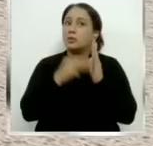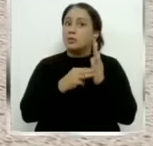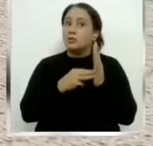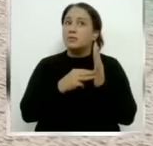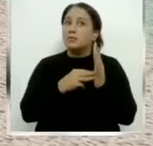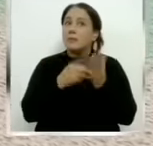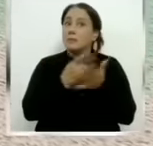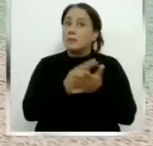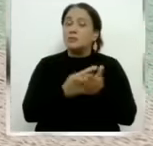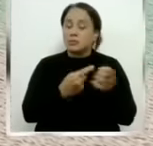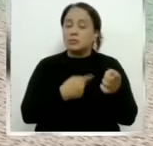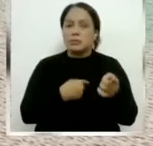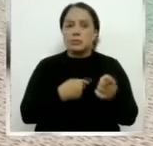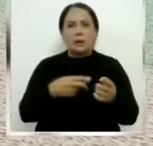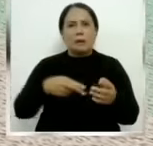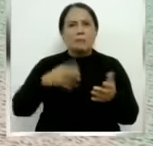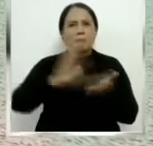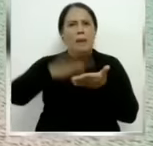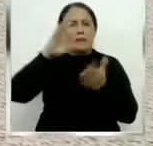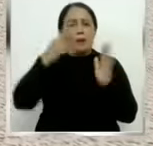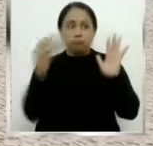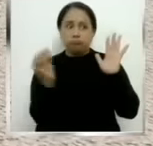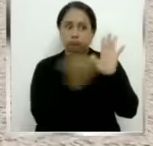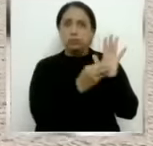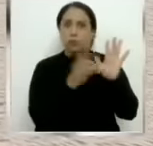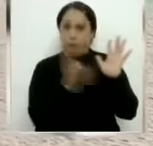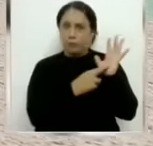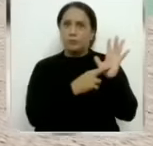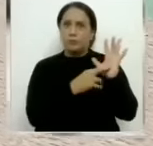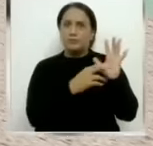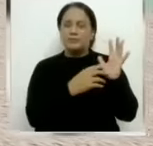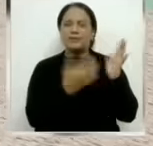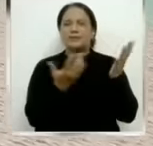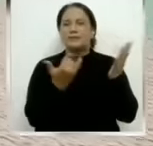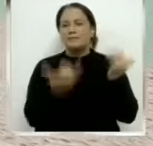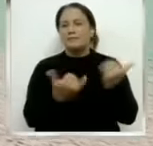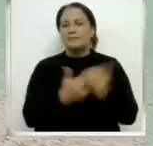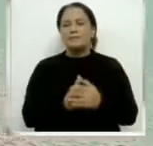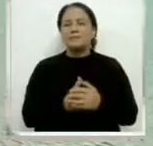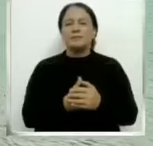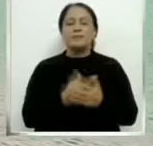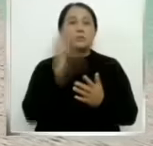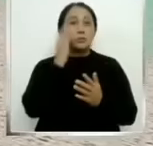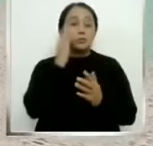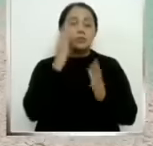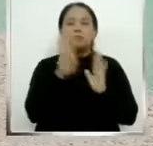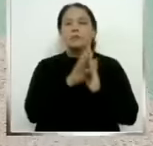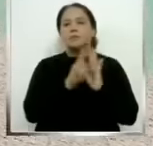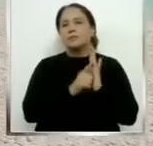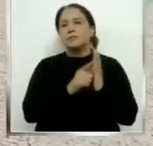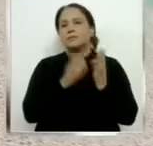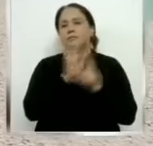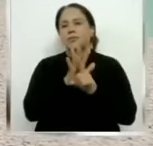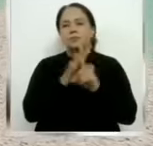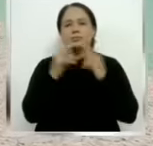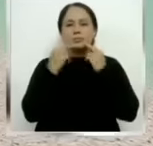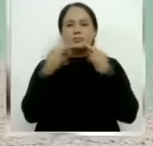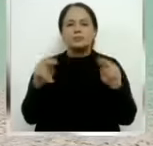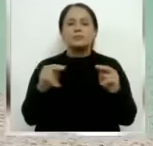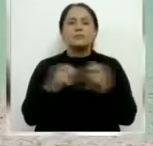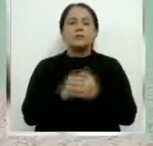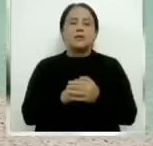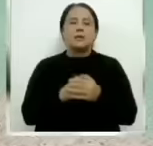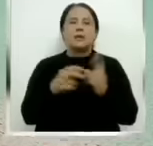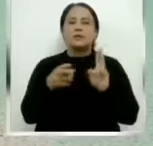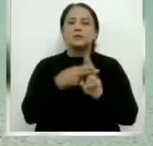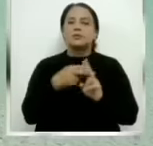sa pinakamahal na naibenta sa isang auction. Samantala, para malaman ang trivia sa likod ng viral na balita, i-tweet o i-comment lang, hashtag Kuya